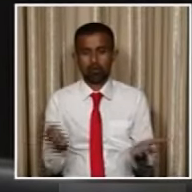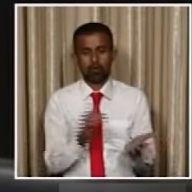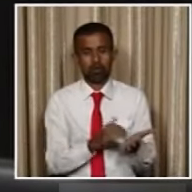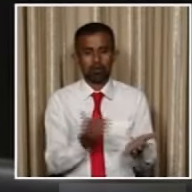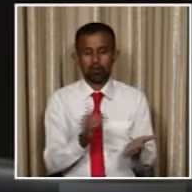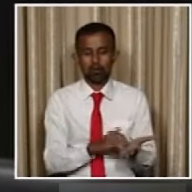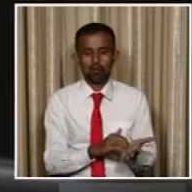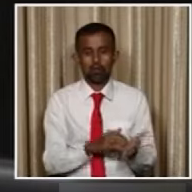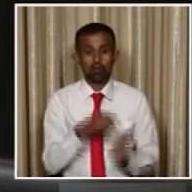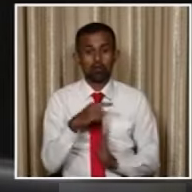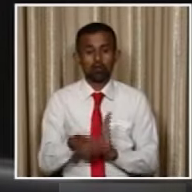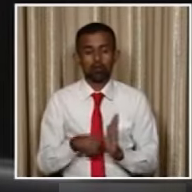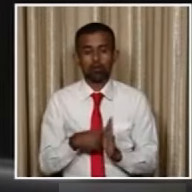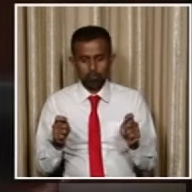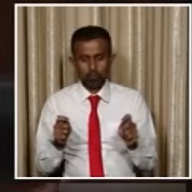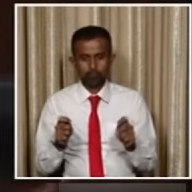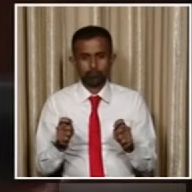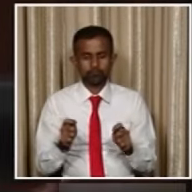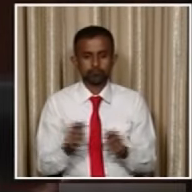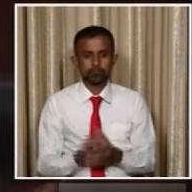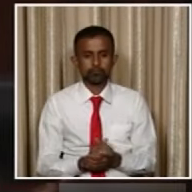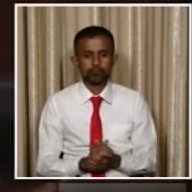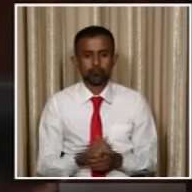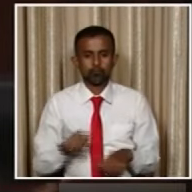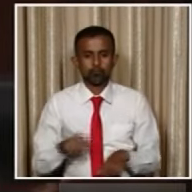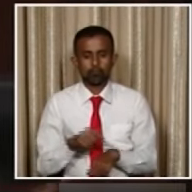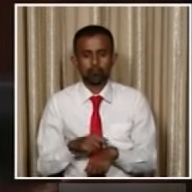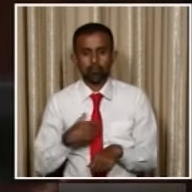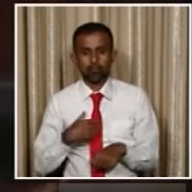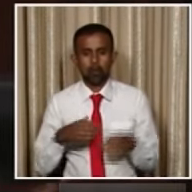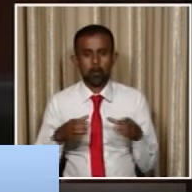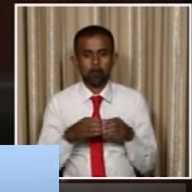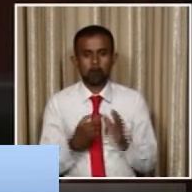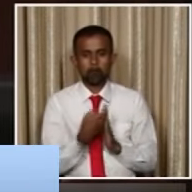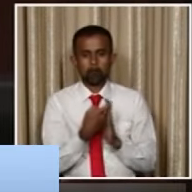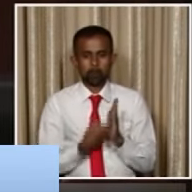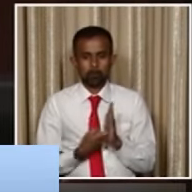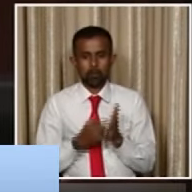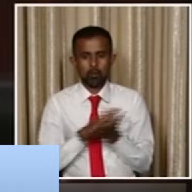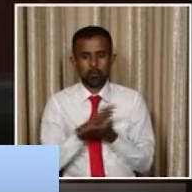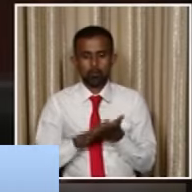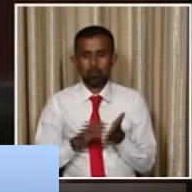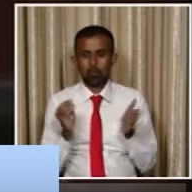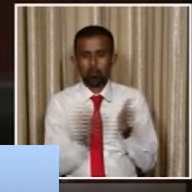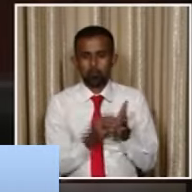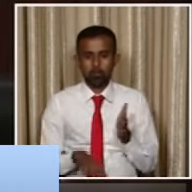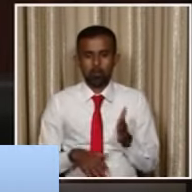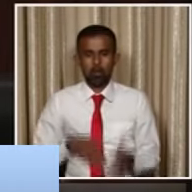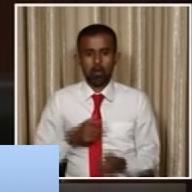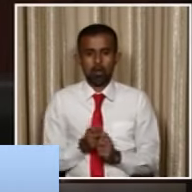වතාවක් රට බංකොලොත් වෙනවා. මේ වෙලාවේ අපේ පක්ෂයේ ප්‍රතිපත්ති ප්‍රකාශනයේ පැහැදිලිවම කියලා තියෙනවා මූලික